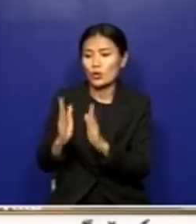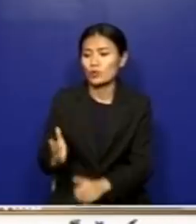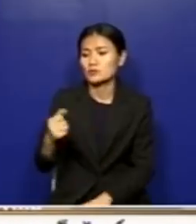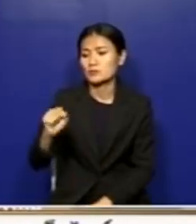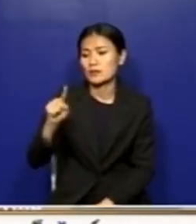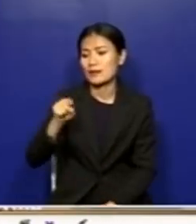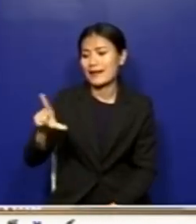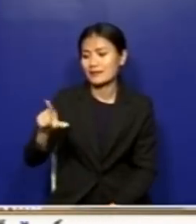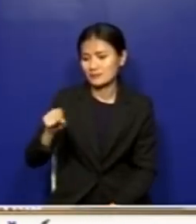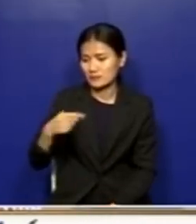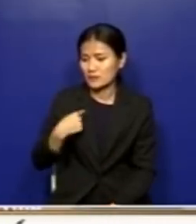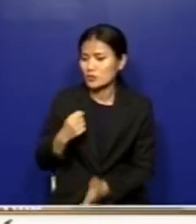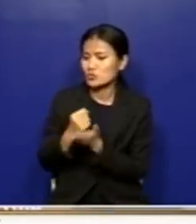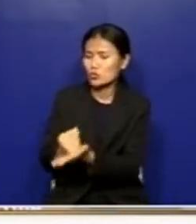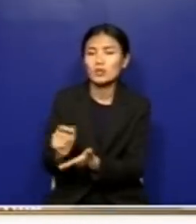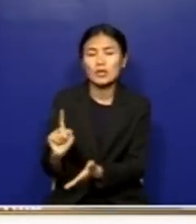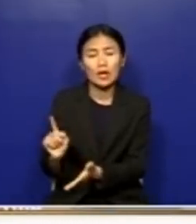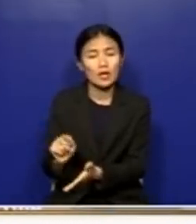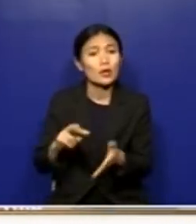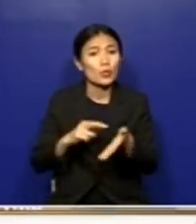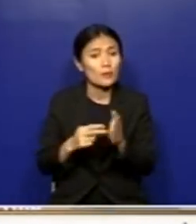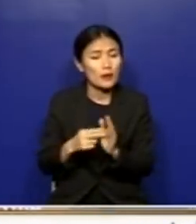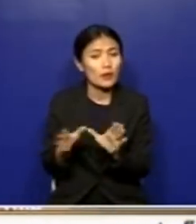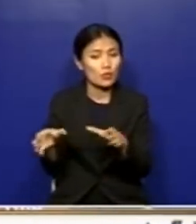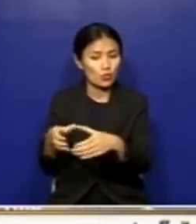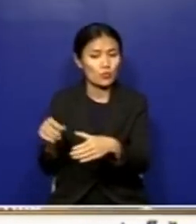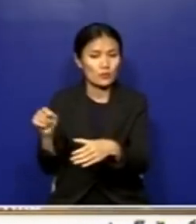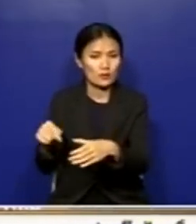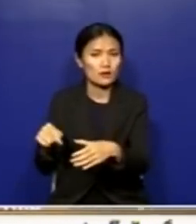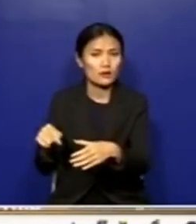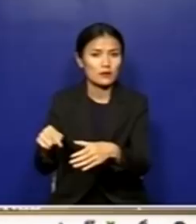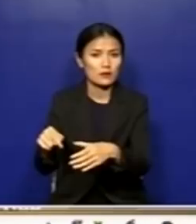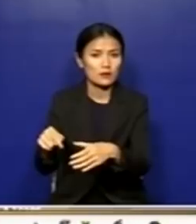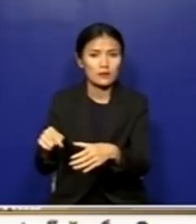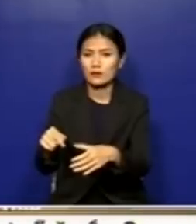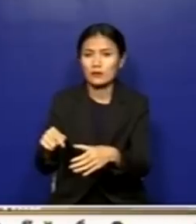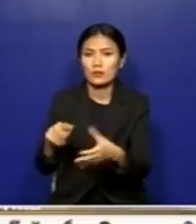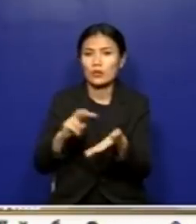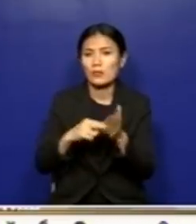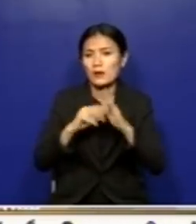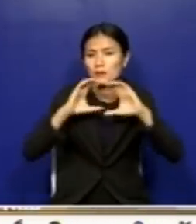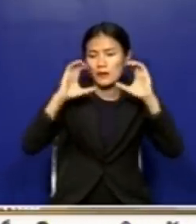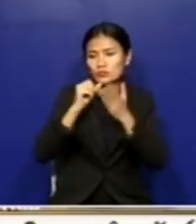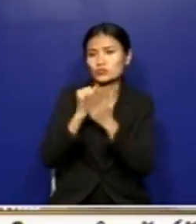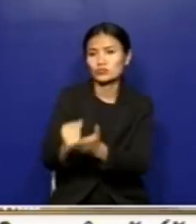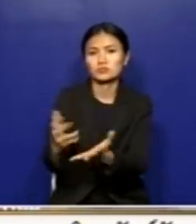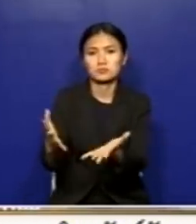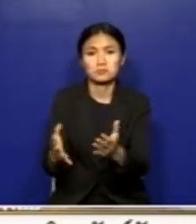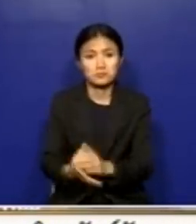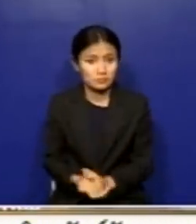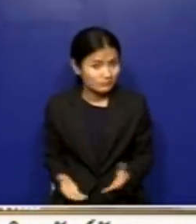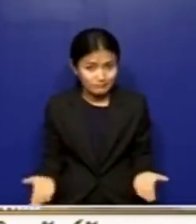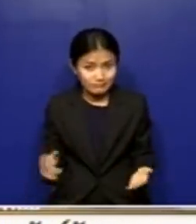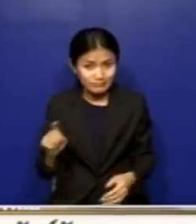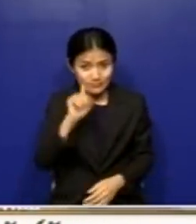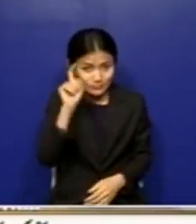ดงนั้นคนกล่มนี้คือกลุมคนที่ตกหล่นจากการเยีวยาจากรัฐบาลอีกหรอไม่ในคำถ